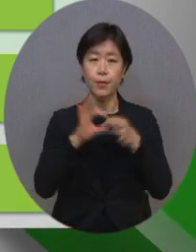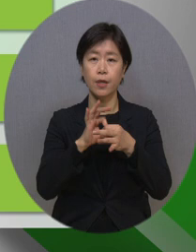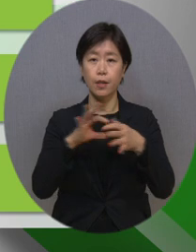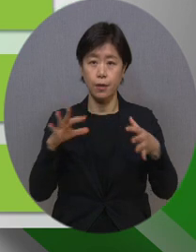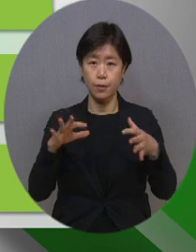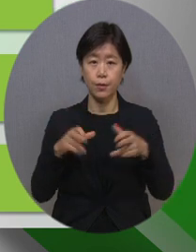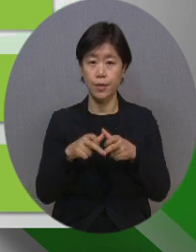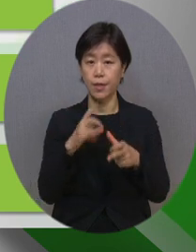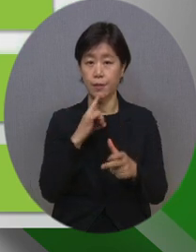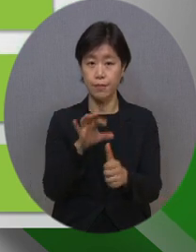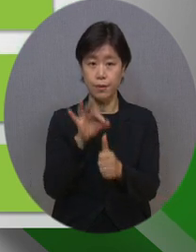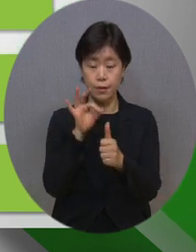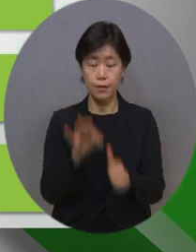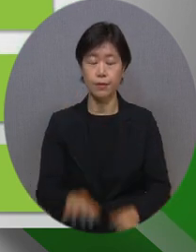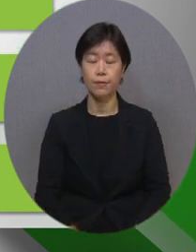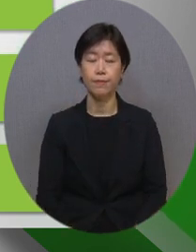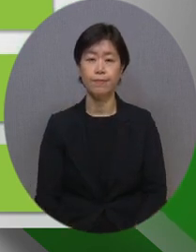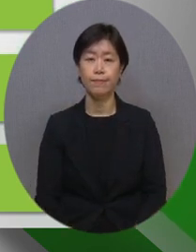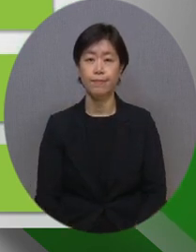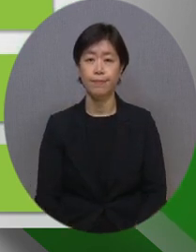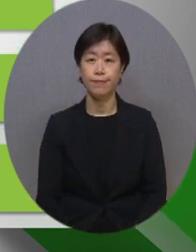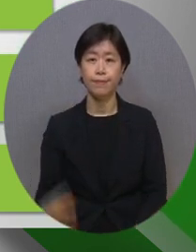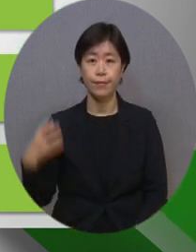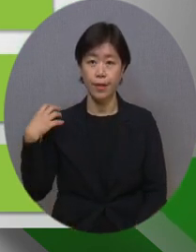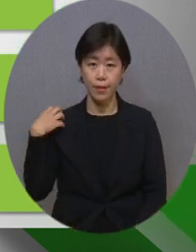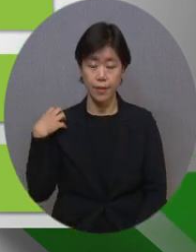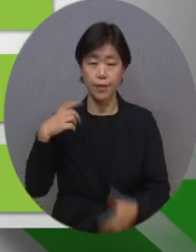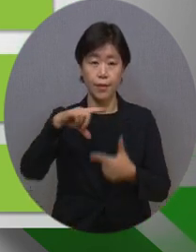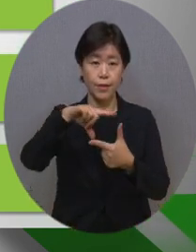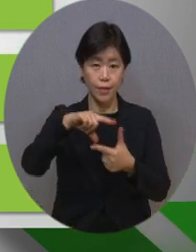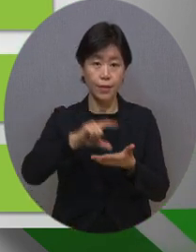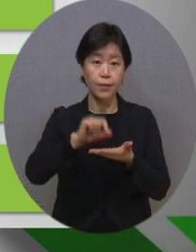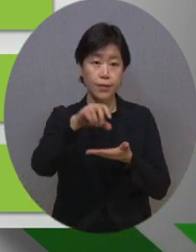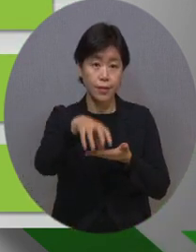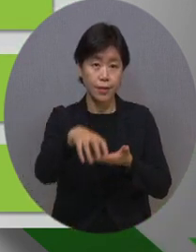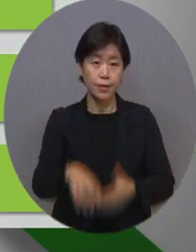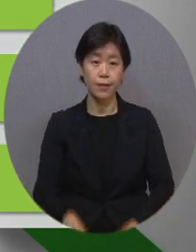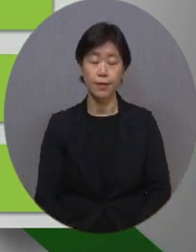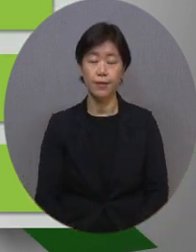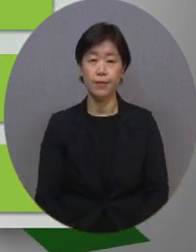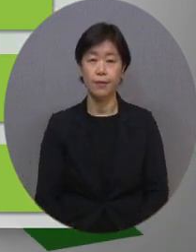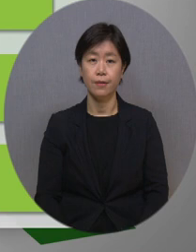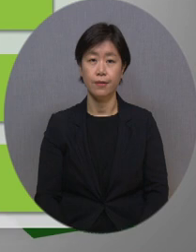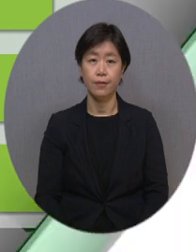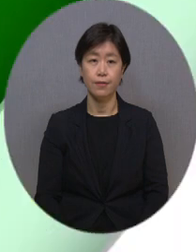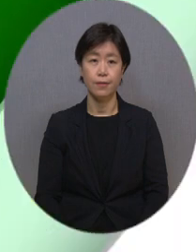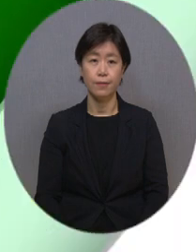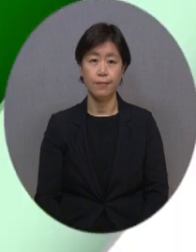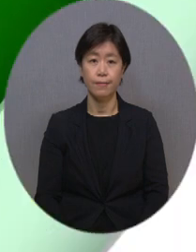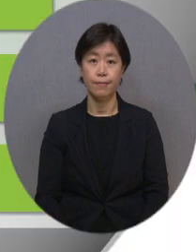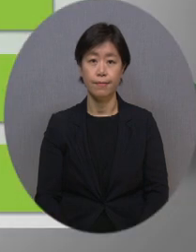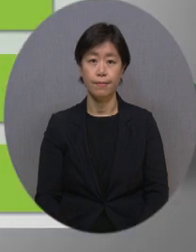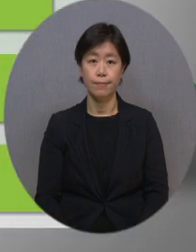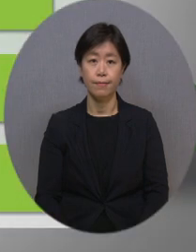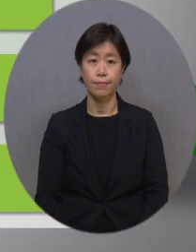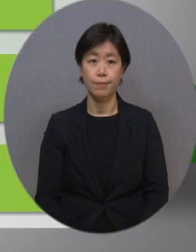무관하며 장애인만 채용합니다. 담당 지사는 경남지사입니다.